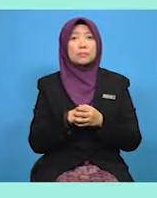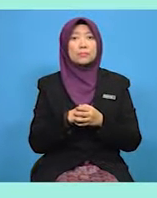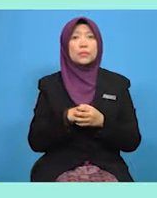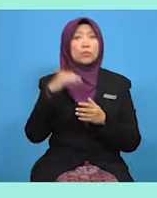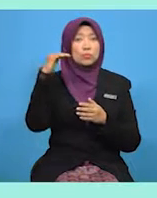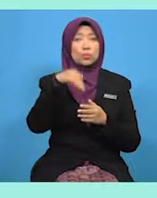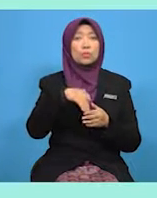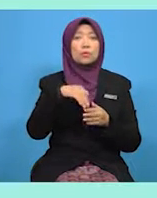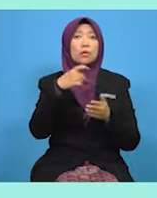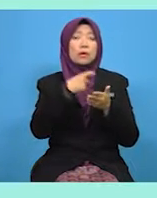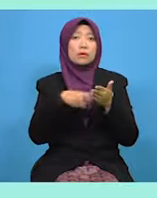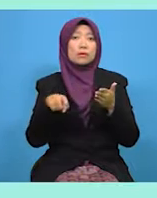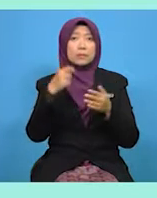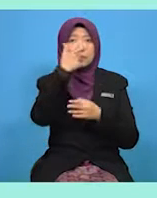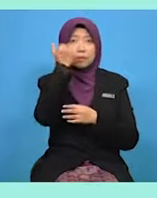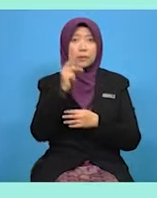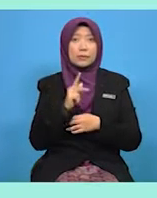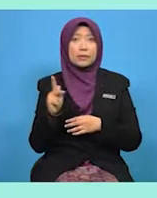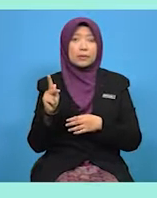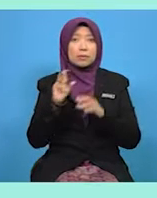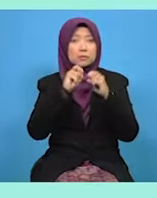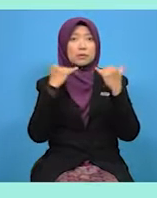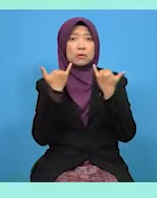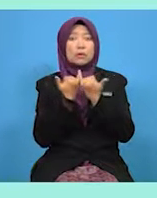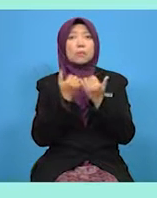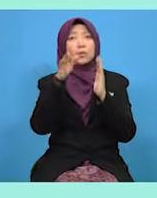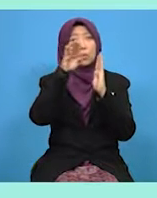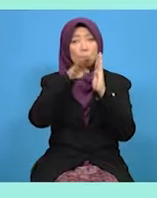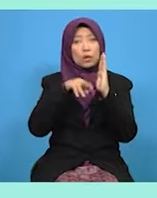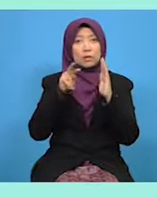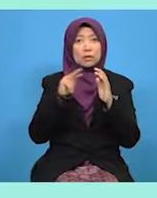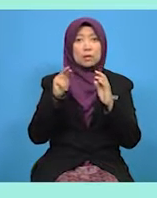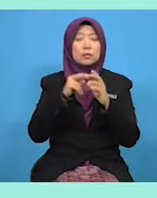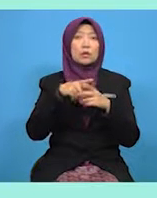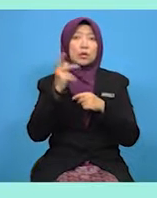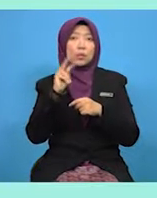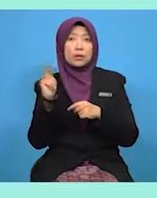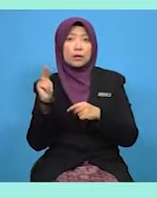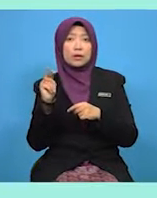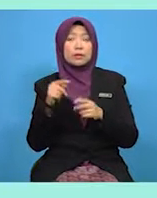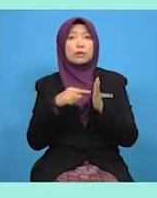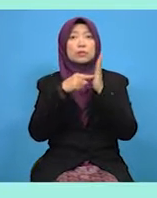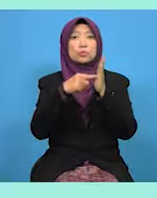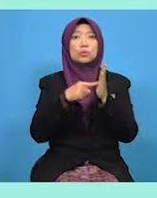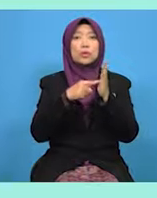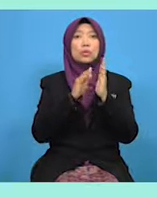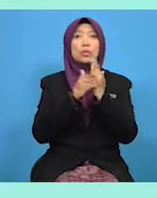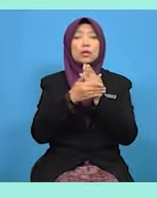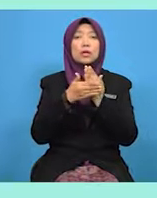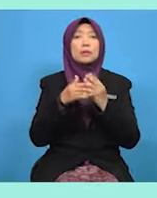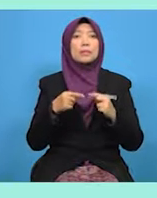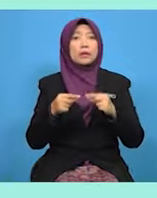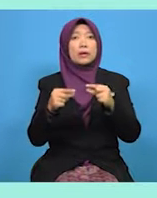Penurunan harga menyebabkan firma mengurangkan keluaran yang ditunjukkan oleh